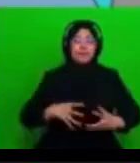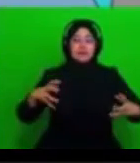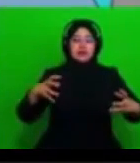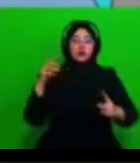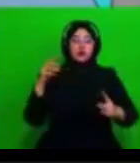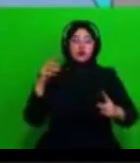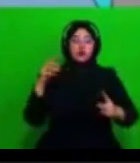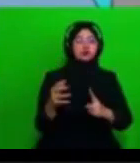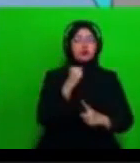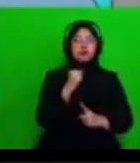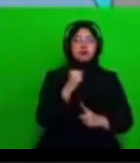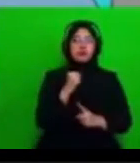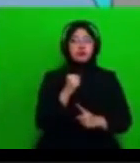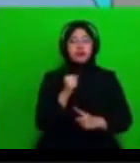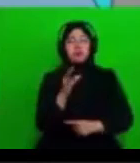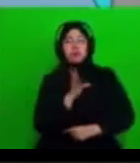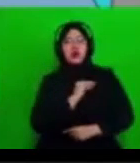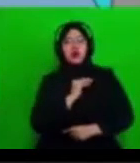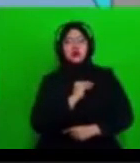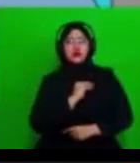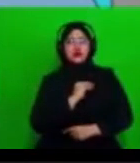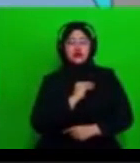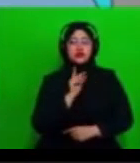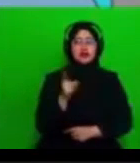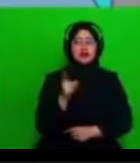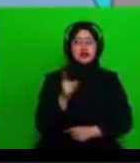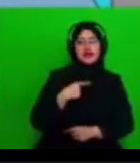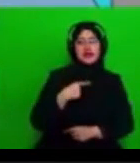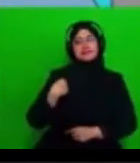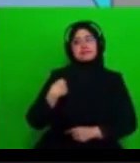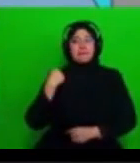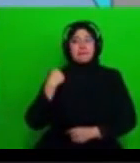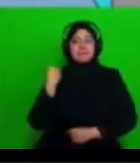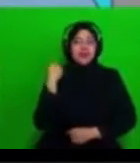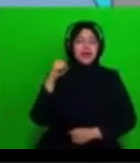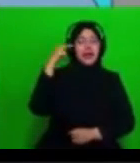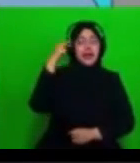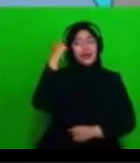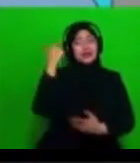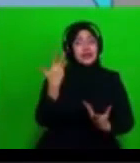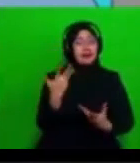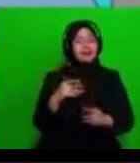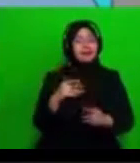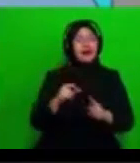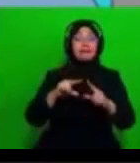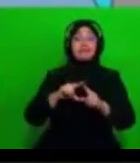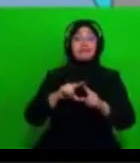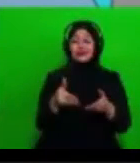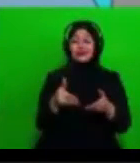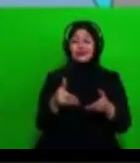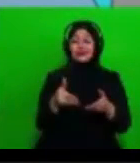konteks merdeka bermain, merdeka belajar di jenjang pendidikan anak usia dini. Yang pertama adalah